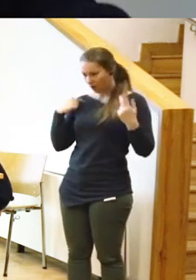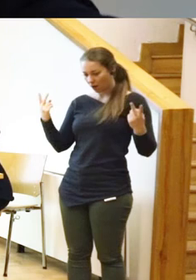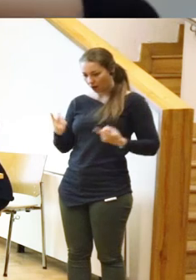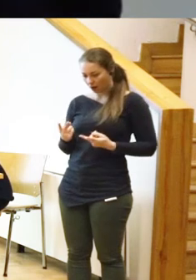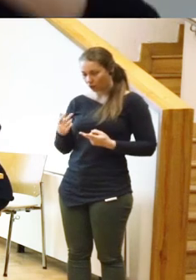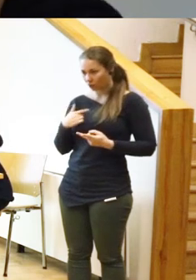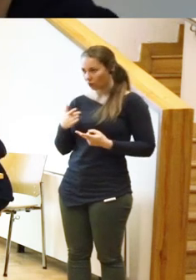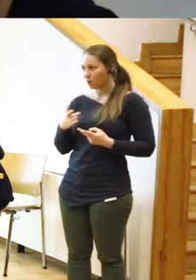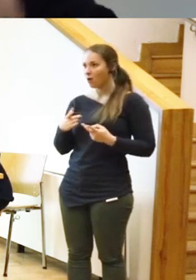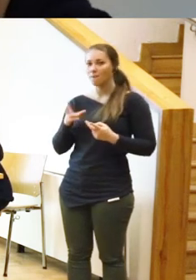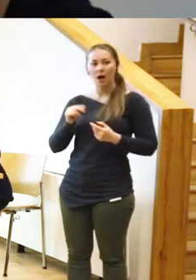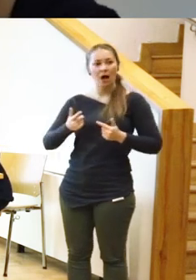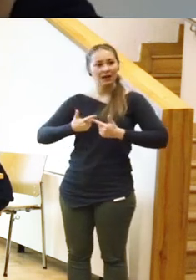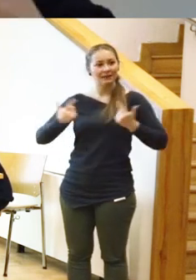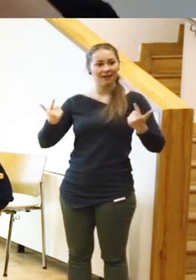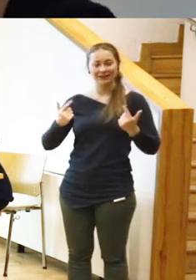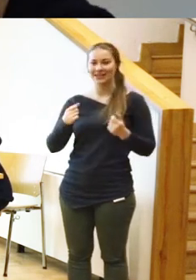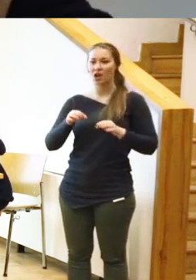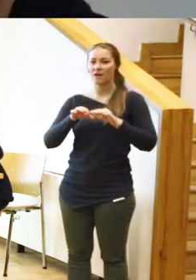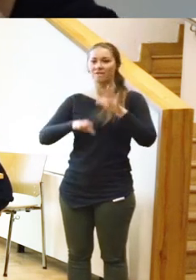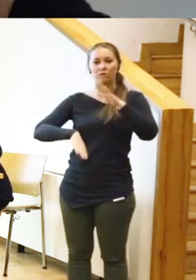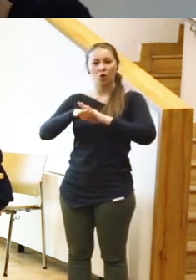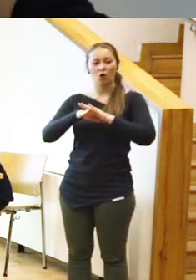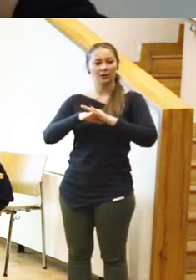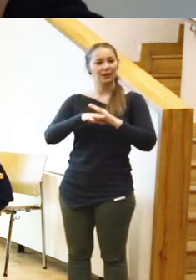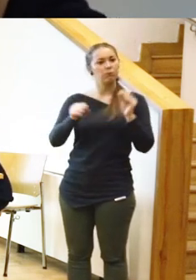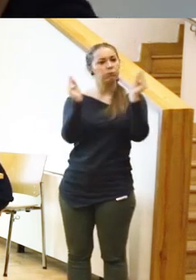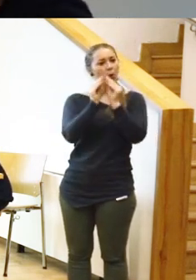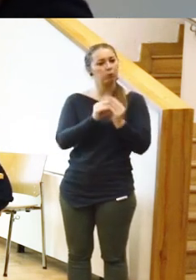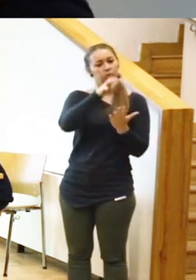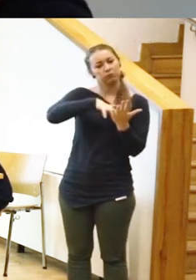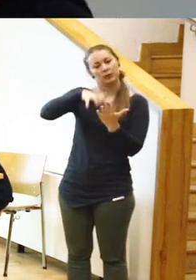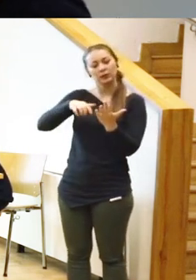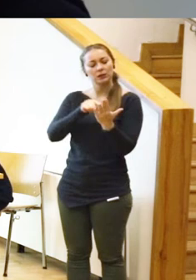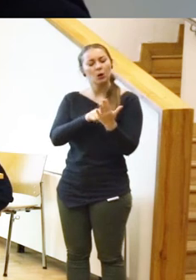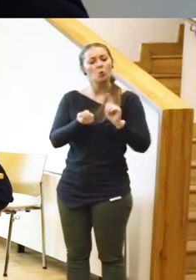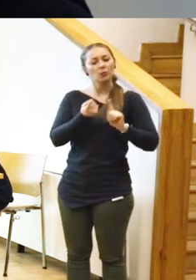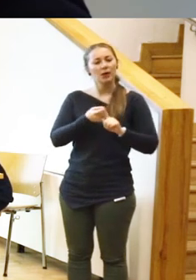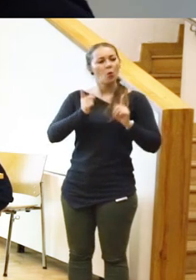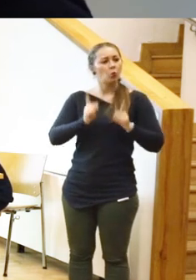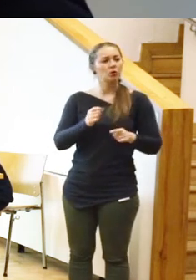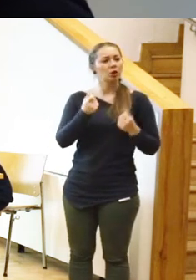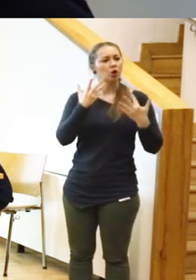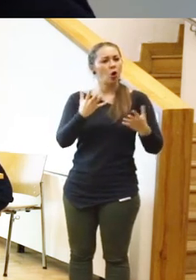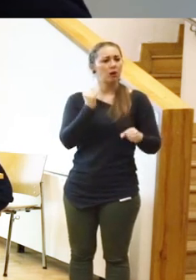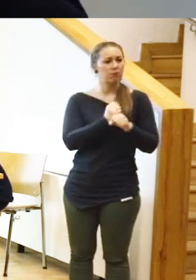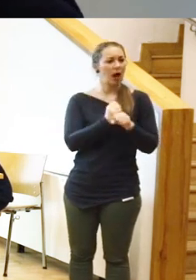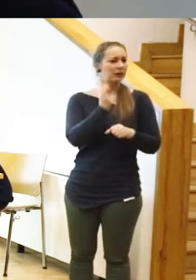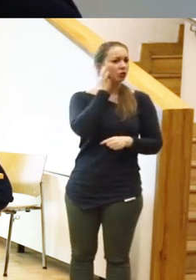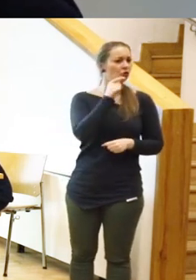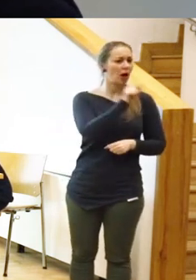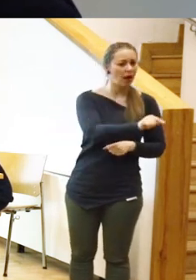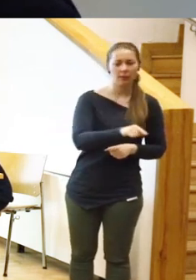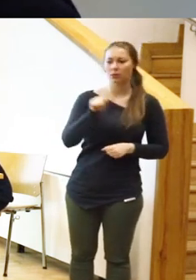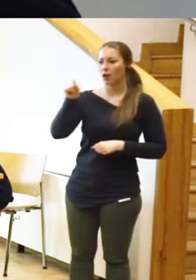měly jako rejstřík tří stran, kde by bylo vyjmenováno, že jako tam musí být zastoupení úplně všechny podle procenta,